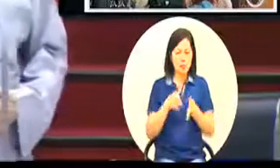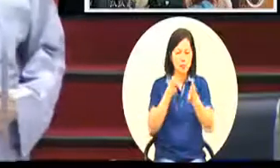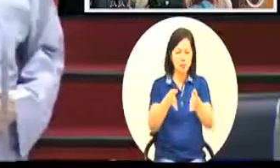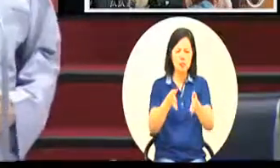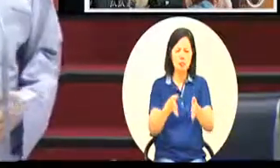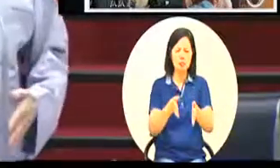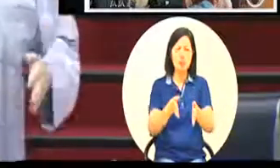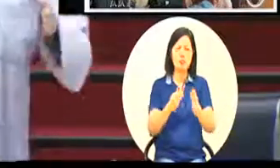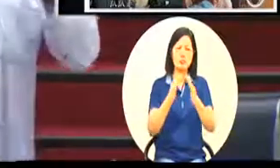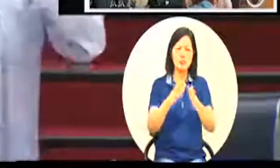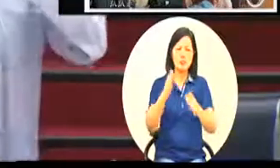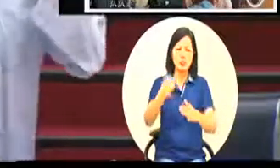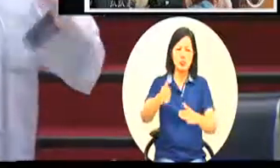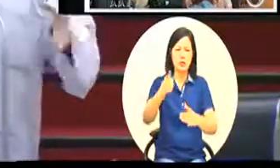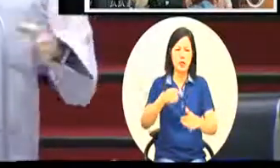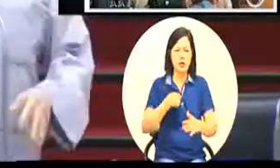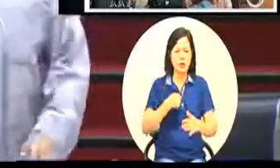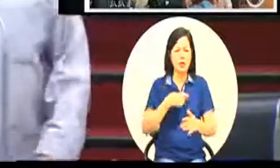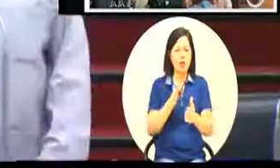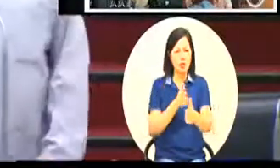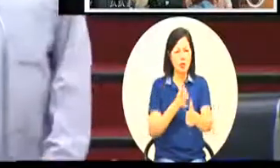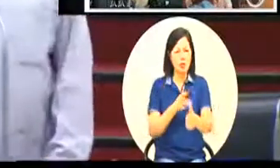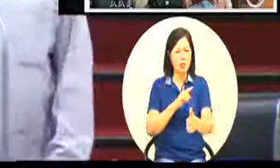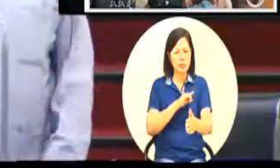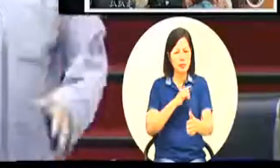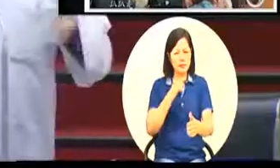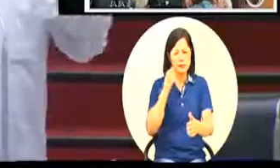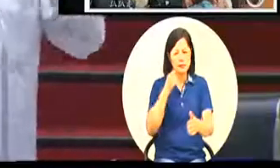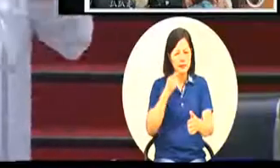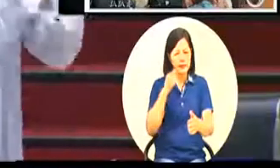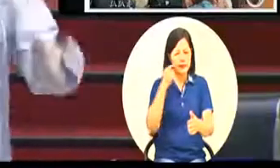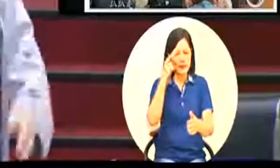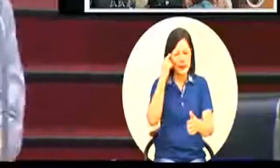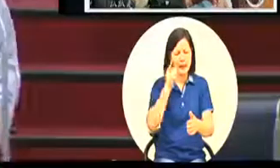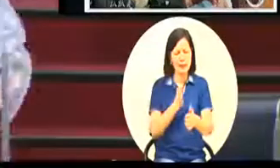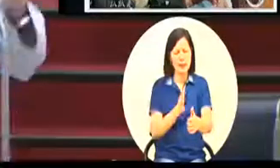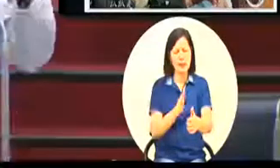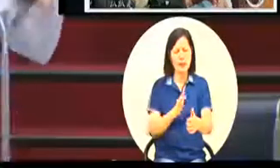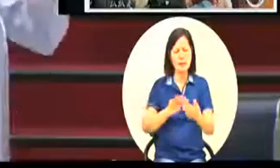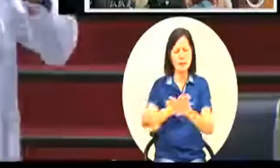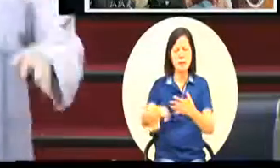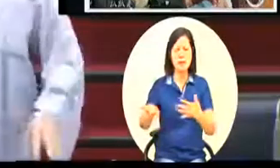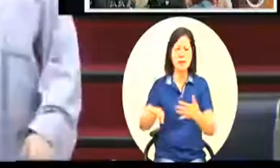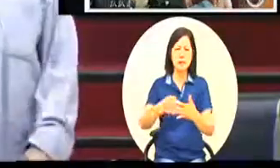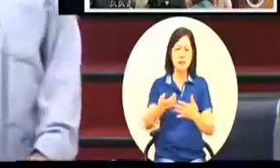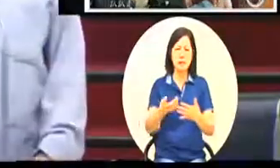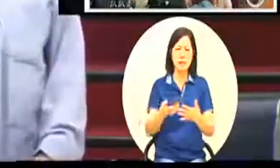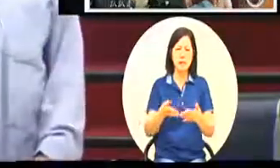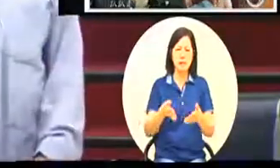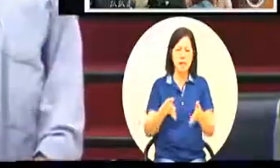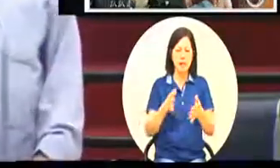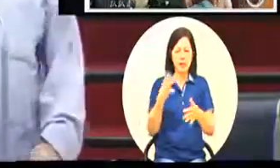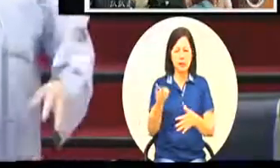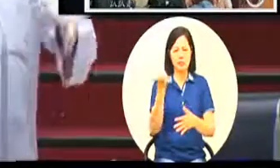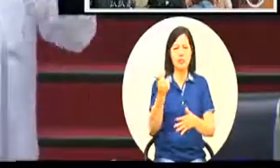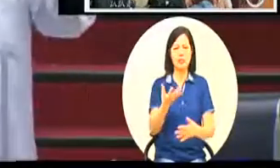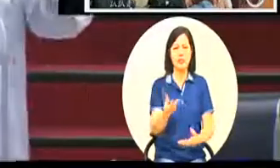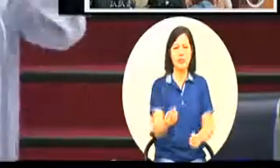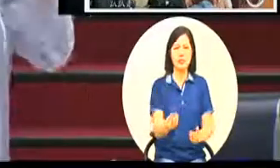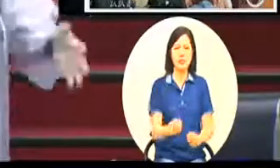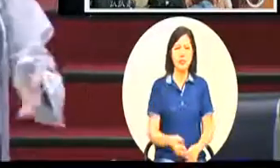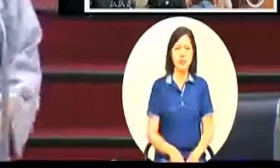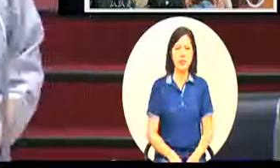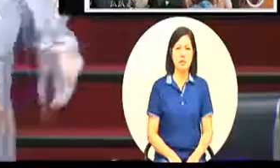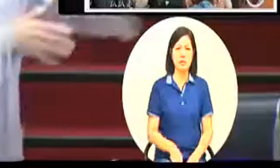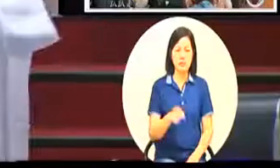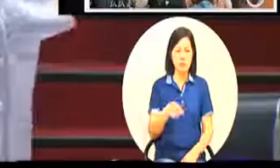在讲吼，我家己一阵我有哪家己足艰苦，我都无其他的管道，我议员到有啥物管道呢？所以我就借